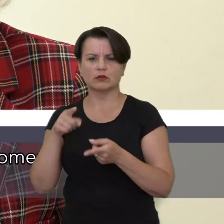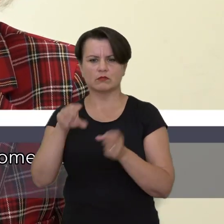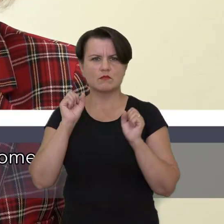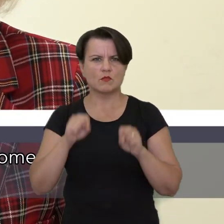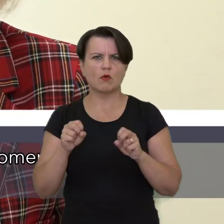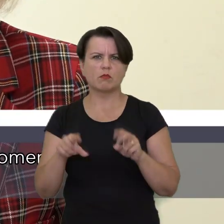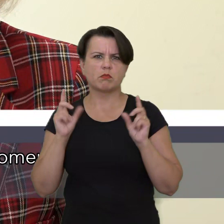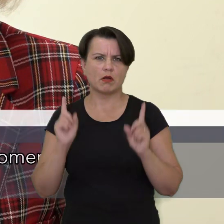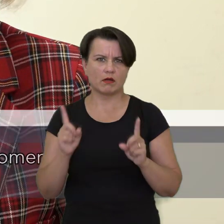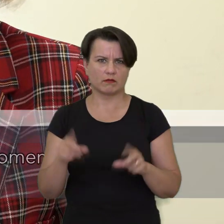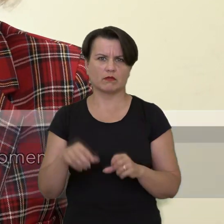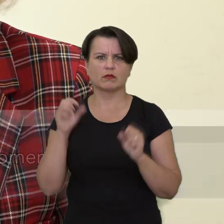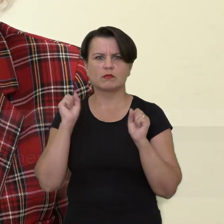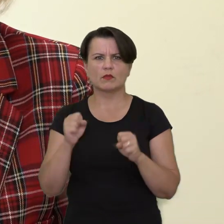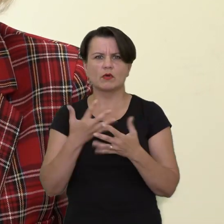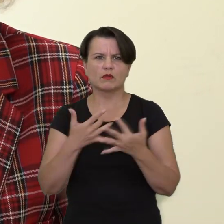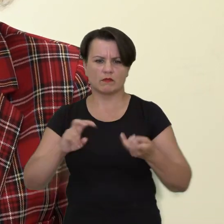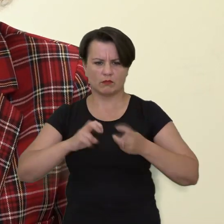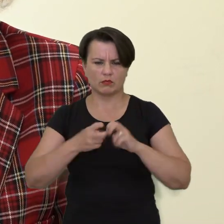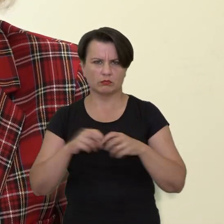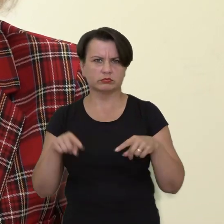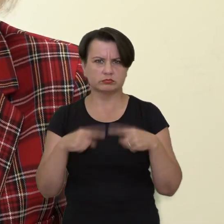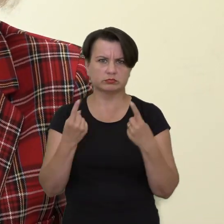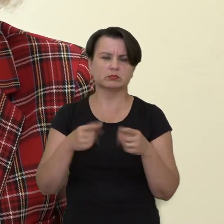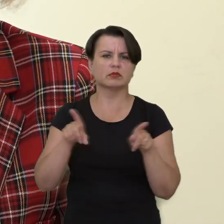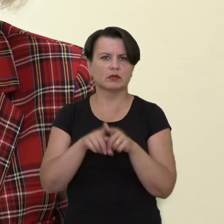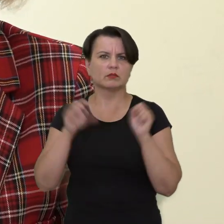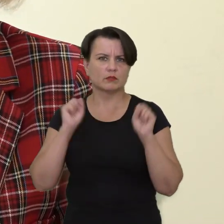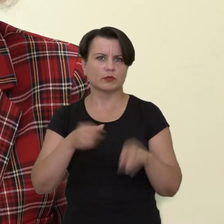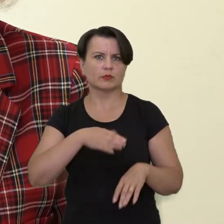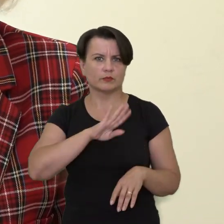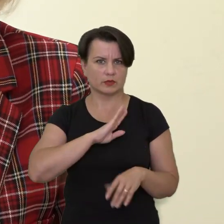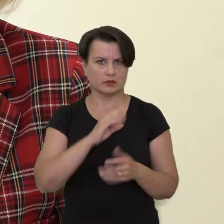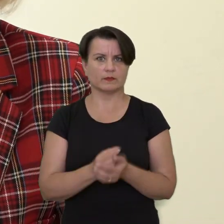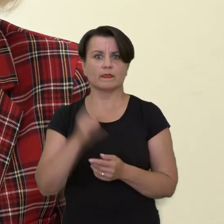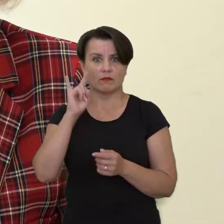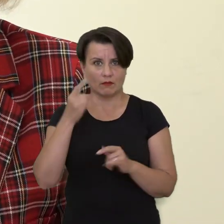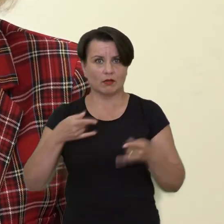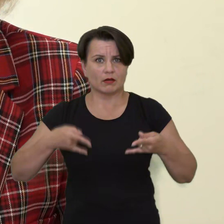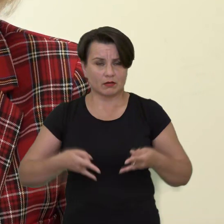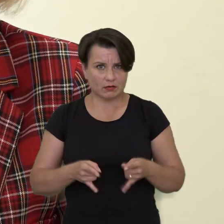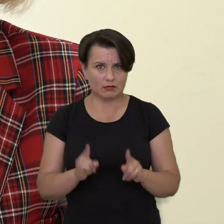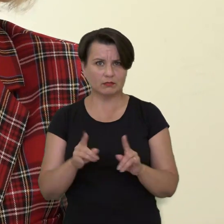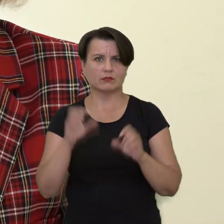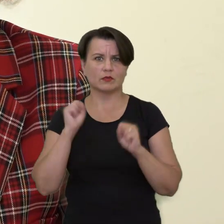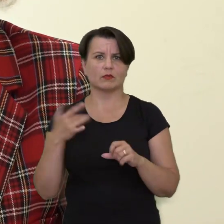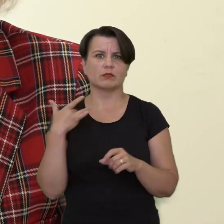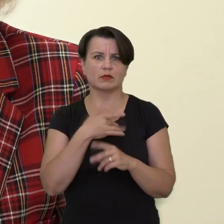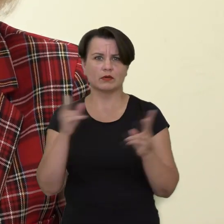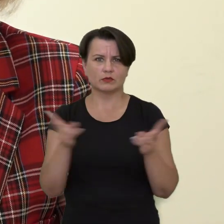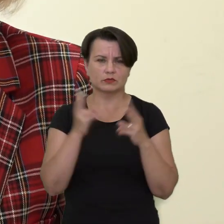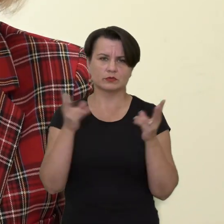gali būti labai pavojingos, sukelti arba komplikacijas, arba netgi baigtis mirtimi. Mūsų vaikučiai nuo pat gimimo yra skiepėmi